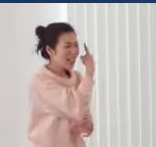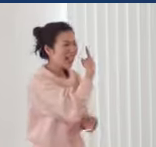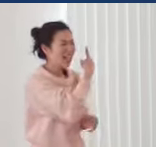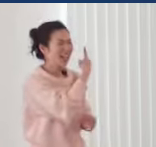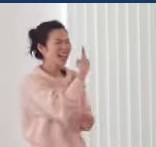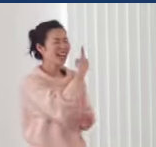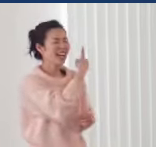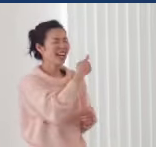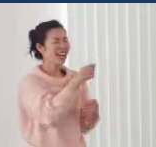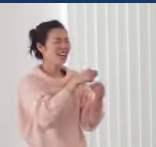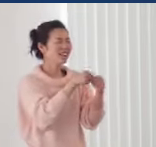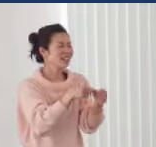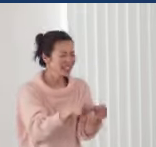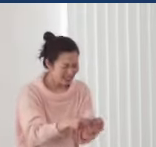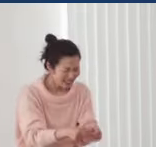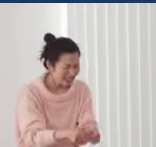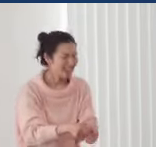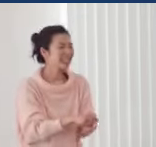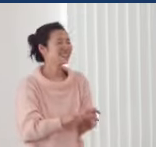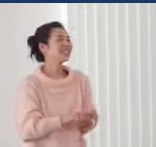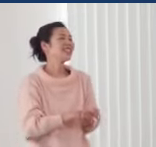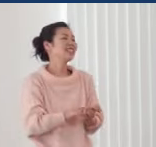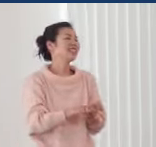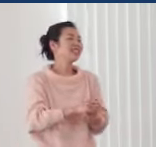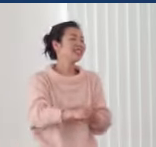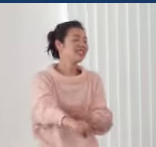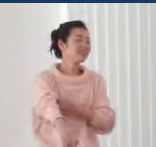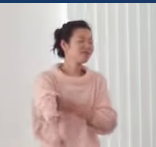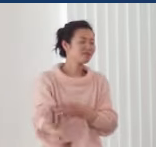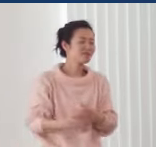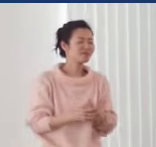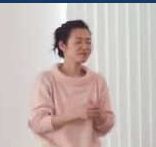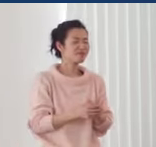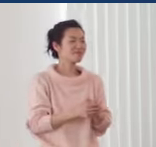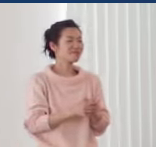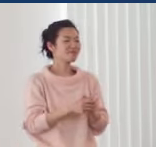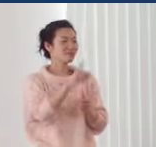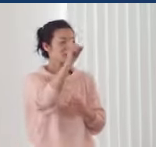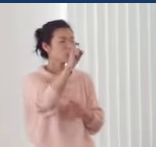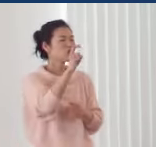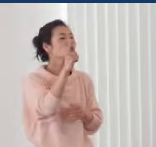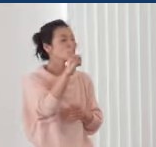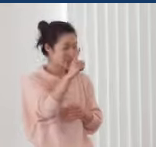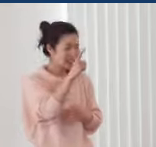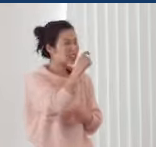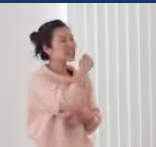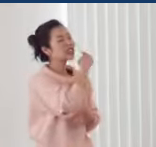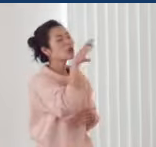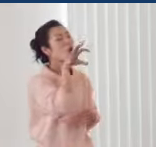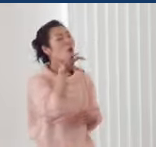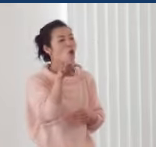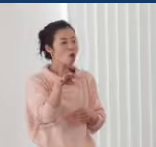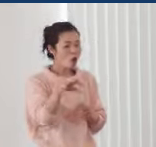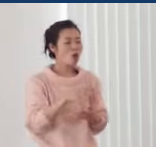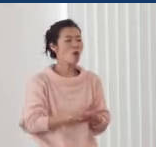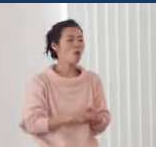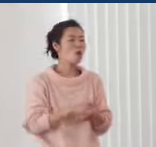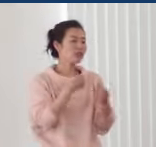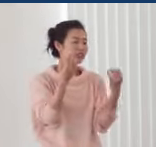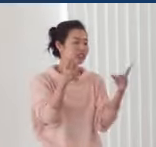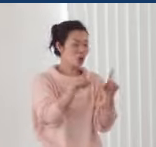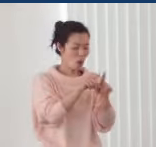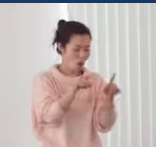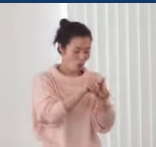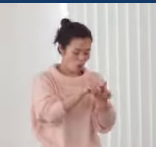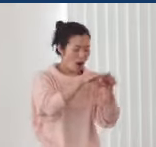の新共同訳の方がとても綺麗なんですね。ただその後の11節を新共同訳は、神は